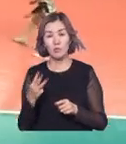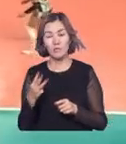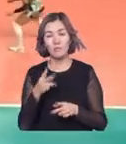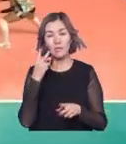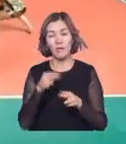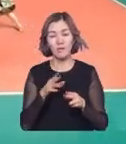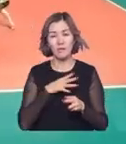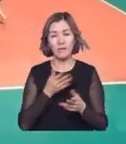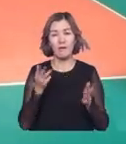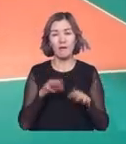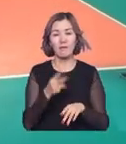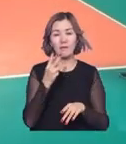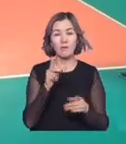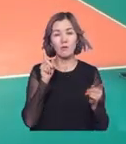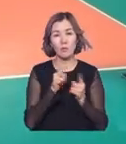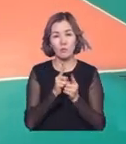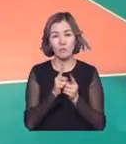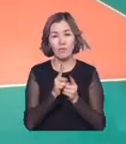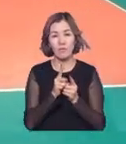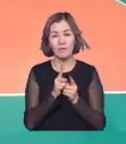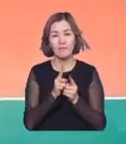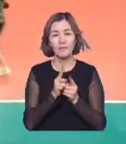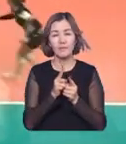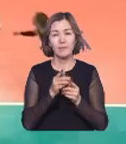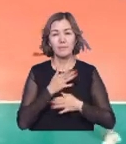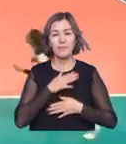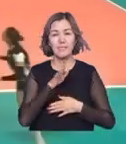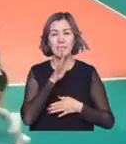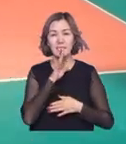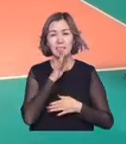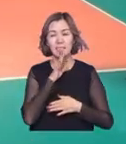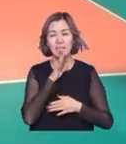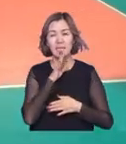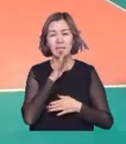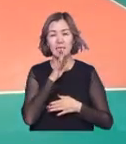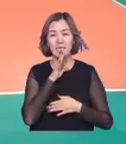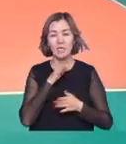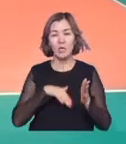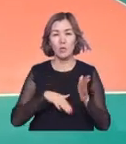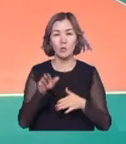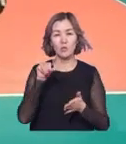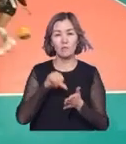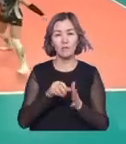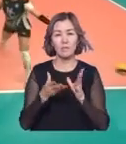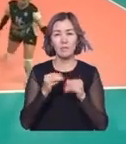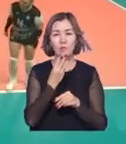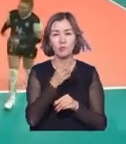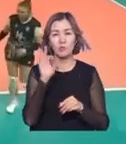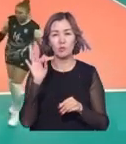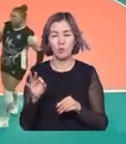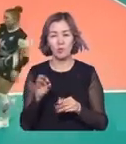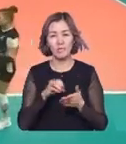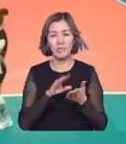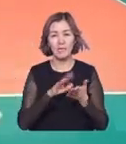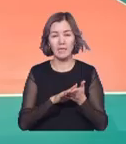25-23 есебімен аяқталған. Қалған екі сетте де бұрымдыларымыз білгеннен жаңылған жоқ. Нәтижесінде 3-0 есебі